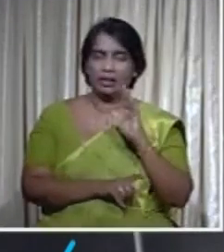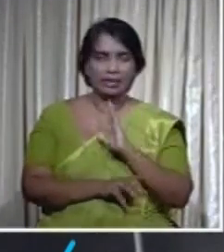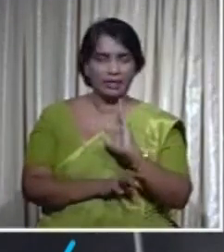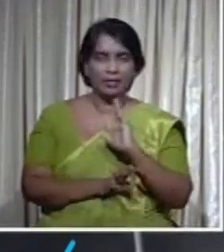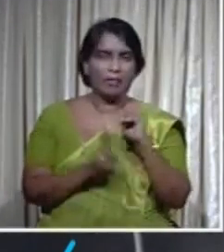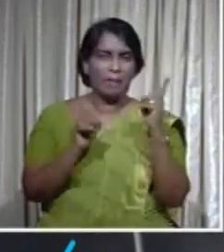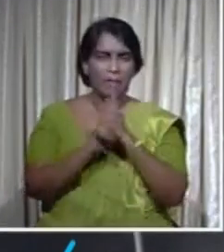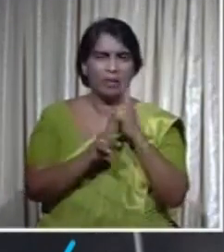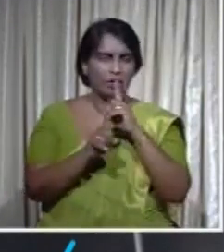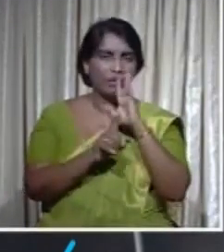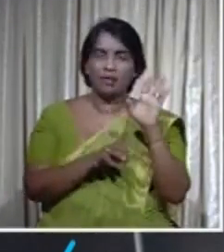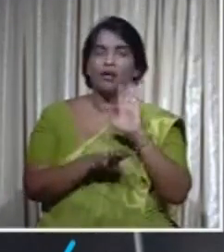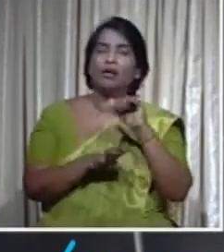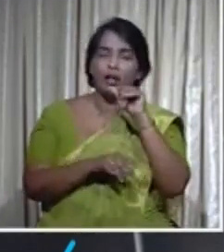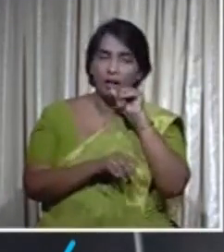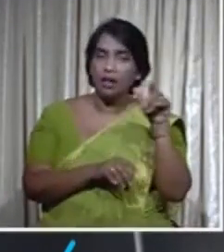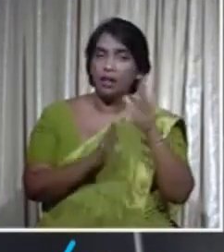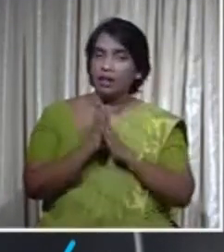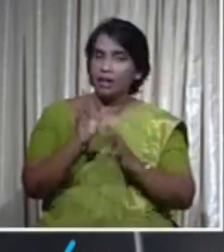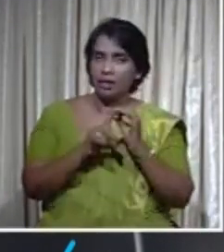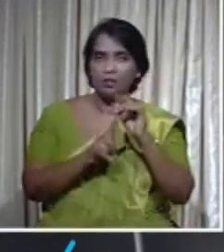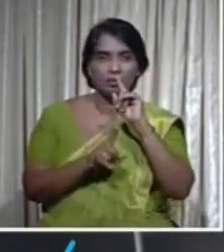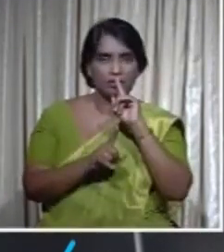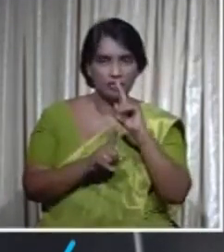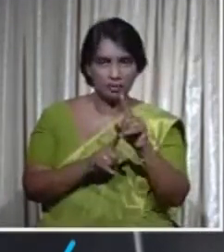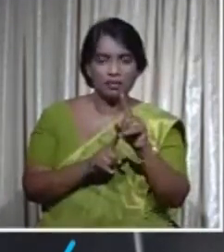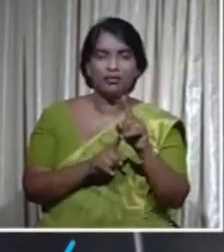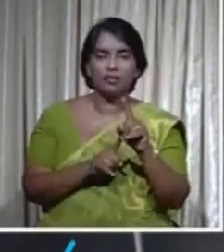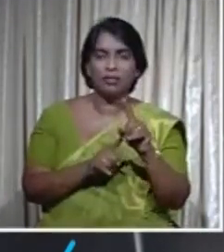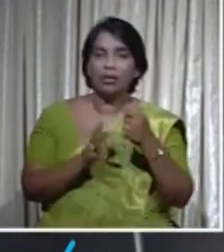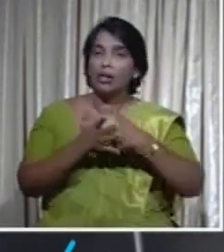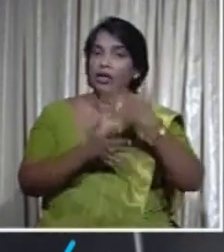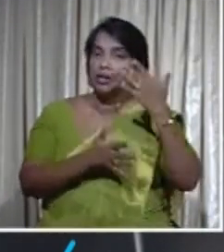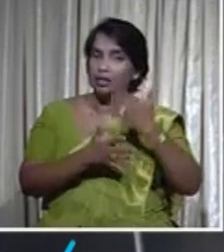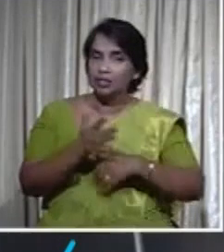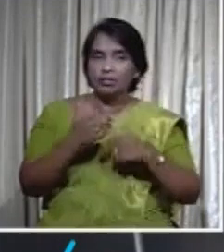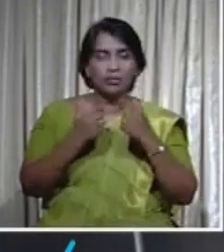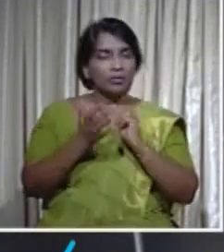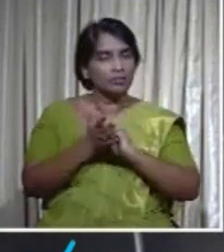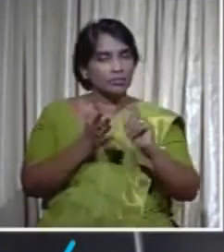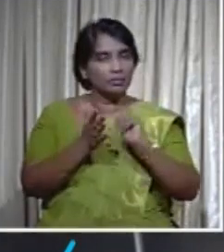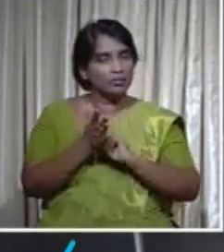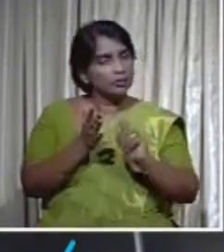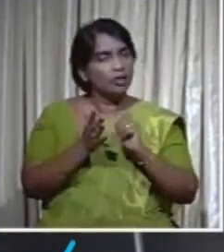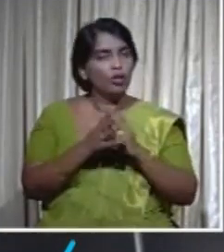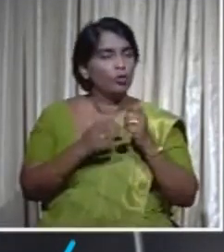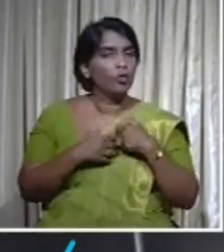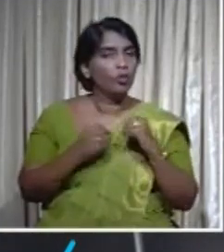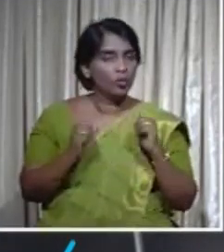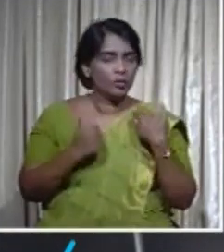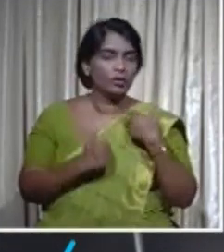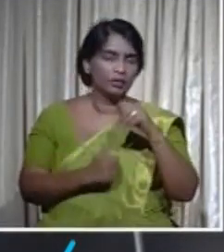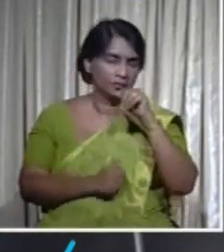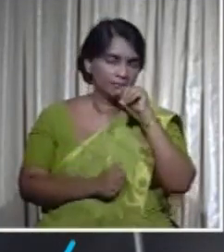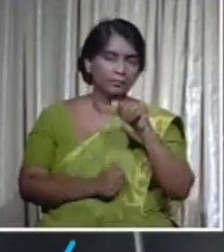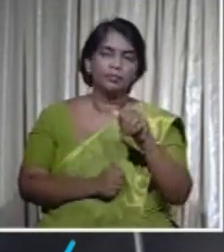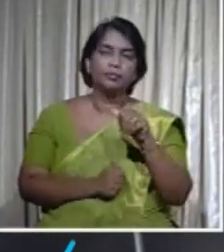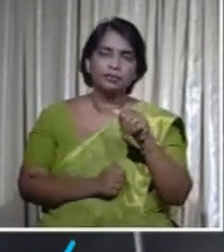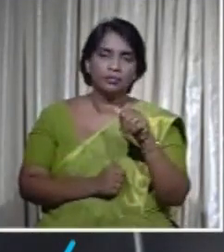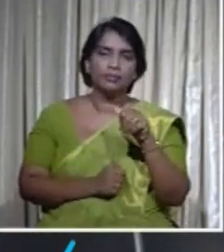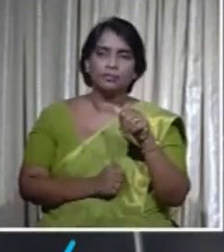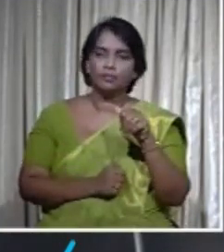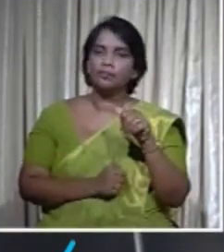ஒரு அறிக்கை ஒன்று தயார்படுத்தி கொடுப்பதற்கான முயற்சிகள் மேற்கொள்வது அது ஒரு சட்ட ரீதியான